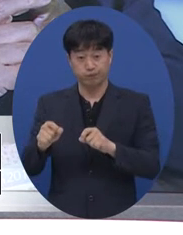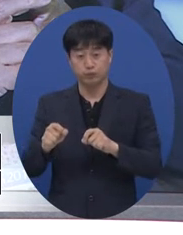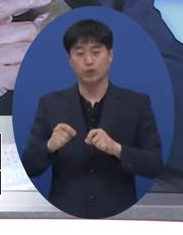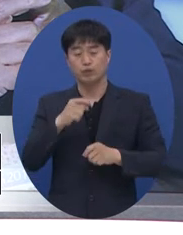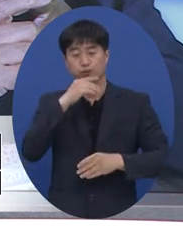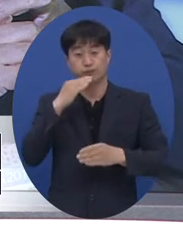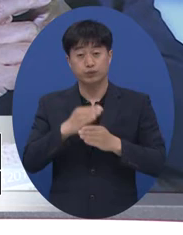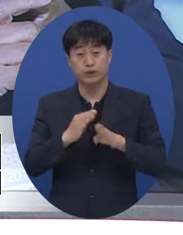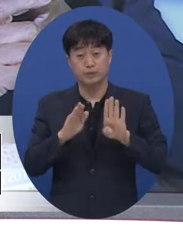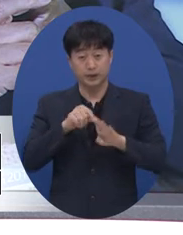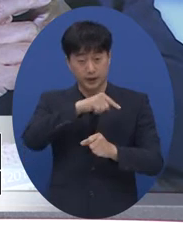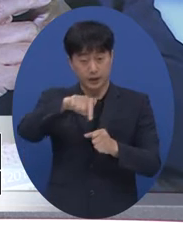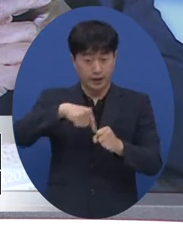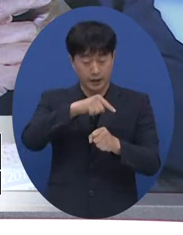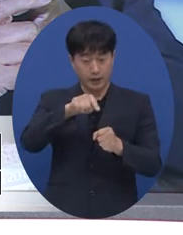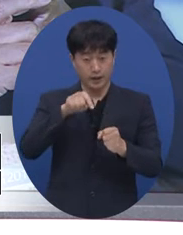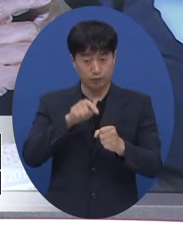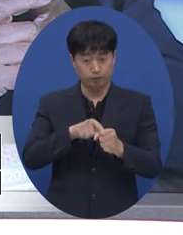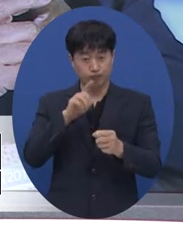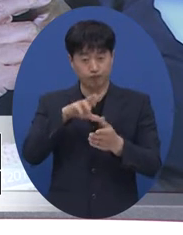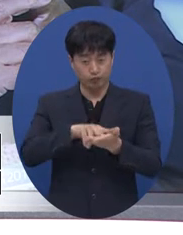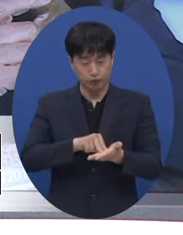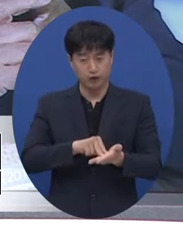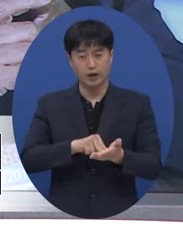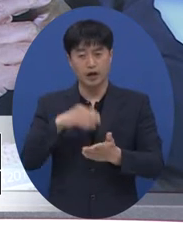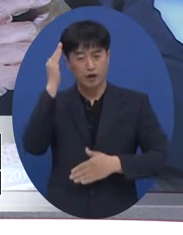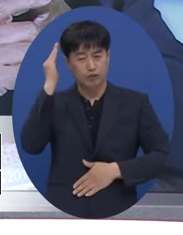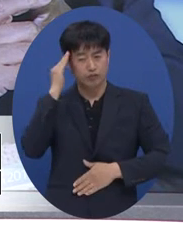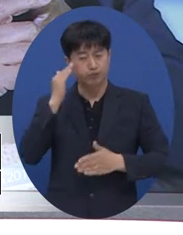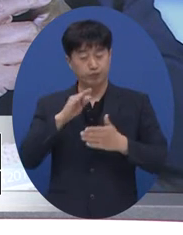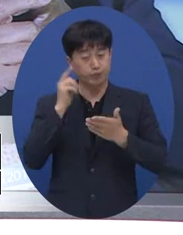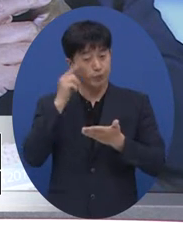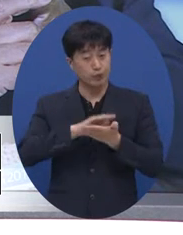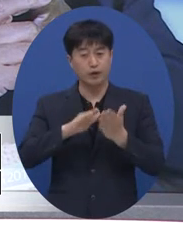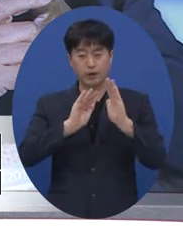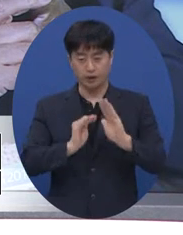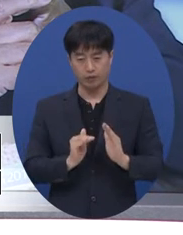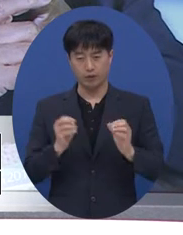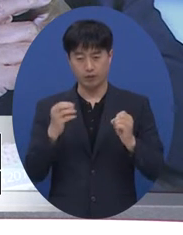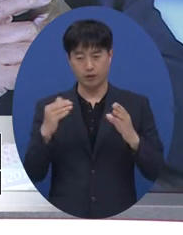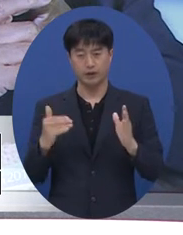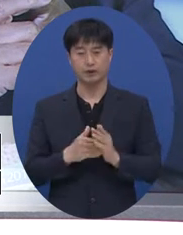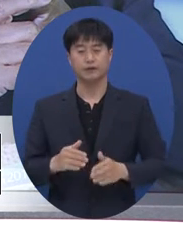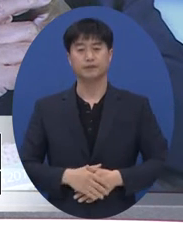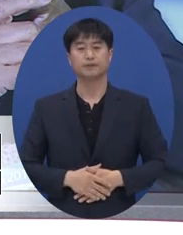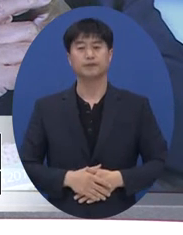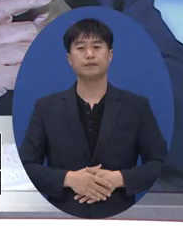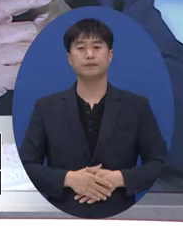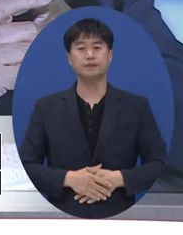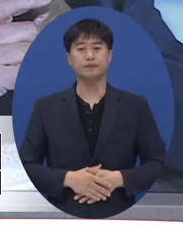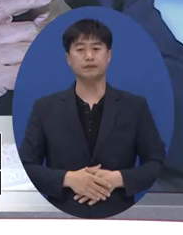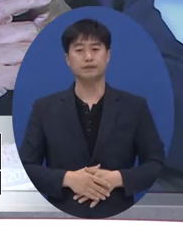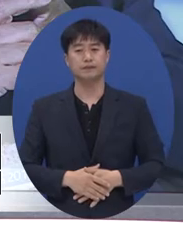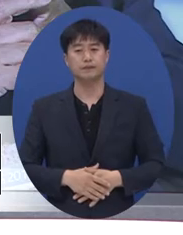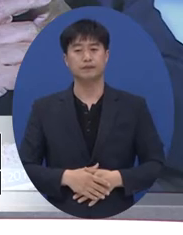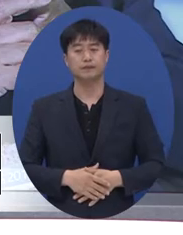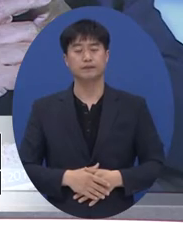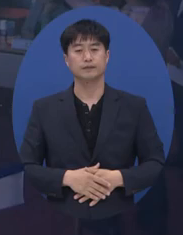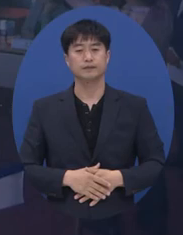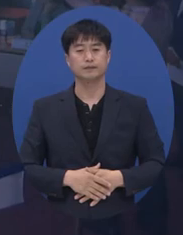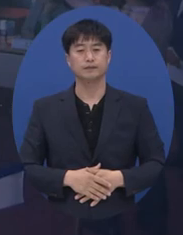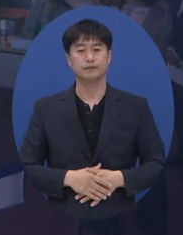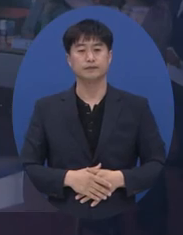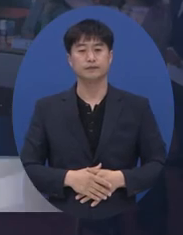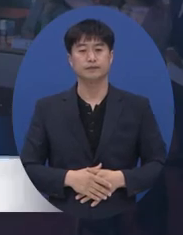북한의 비핵화 문제와 한반도 평화 프로세스에 대한 이야기들이 오갔습니다. 경기 북부 김태희 기자의 보도입니다.